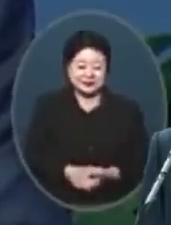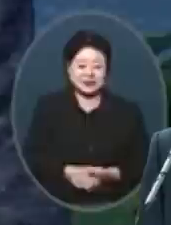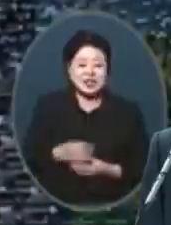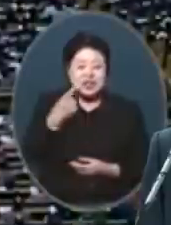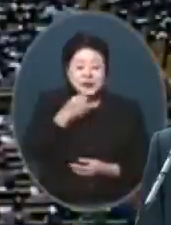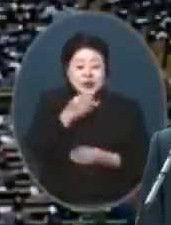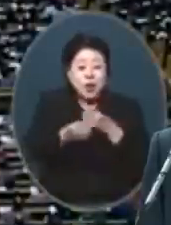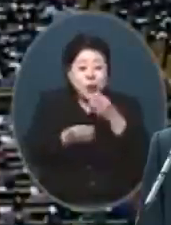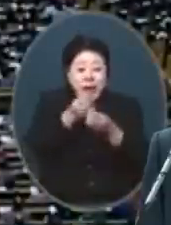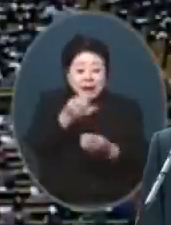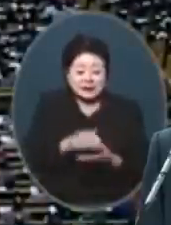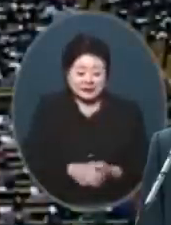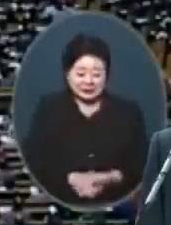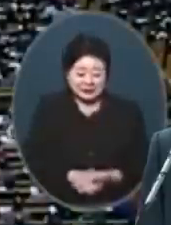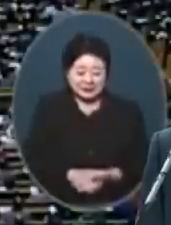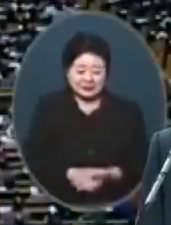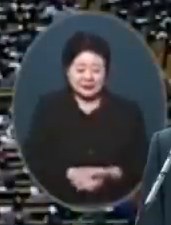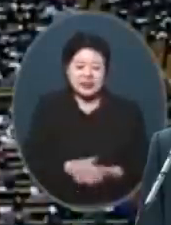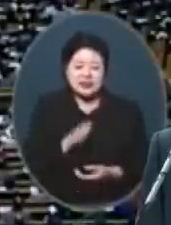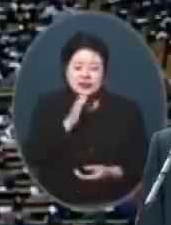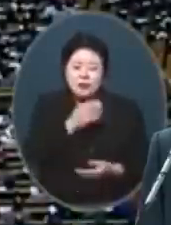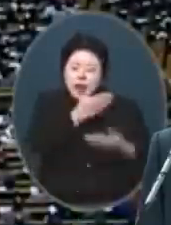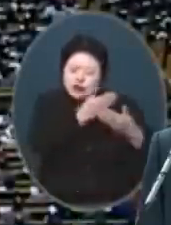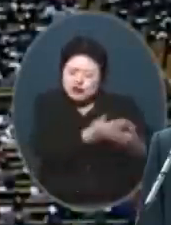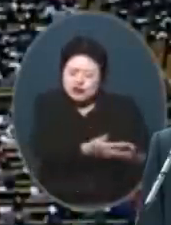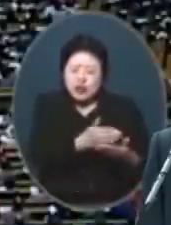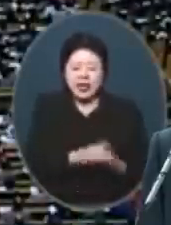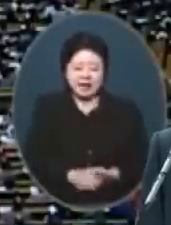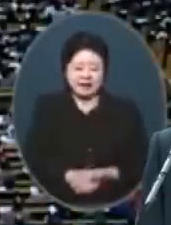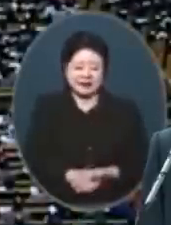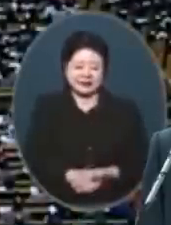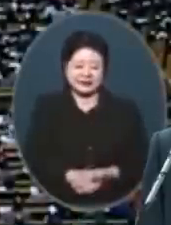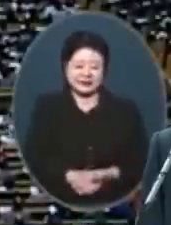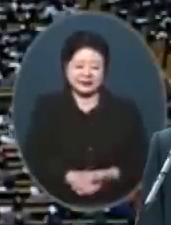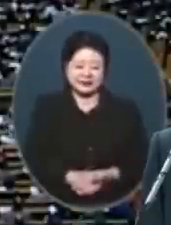입술의 고백은 정말로 중요한 것입니다.